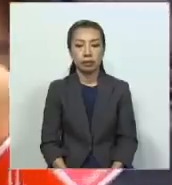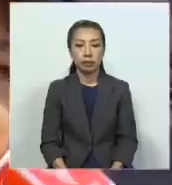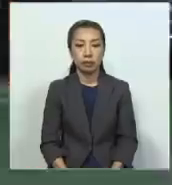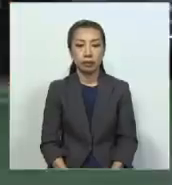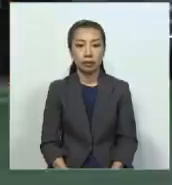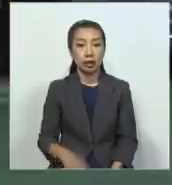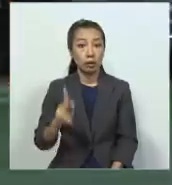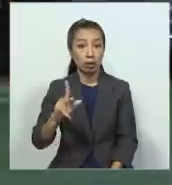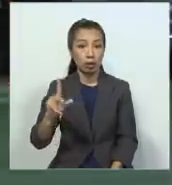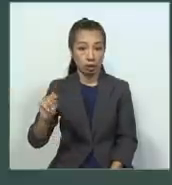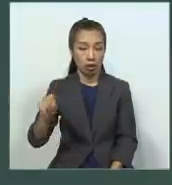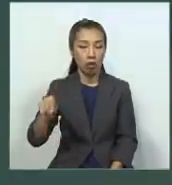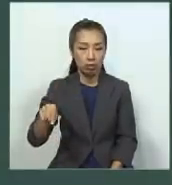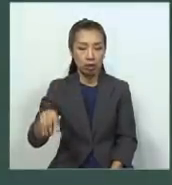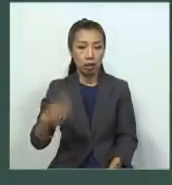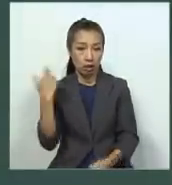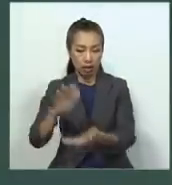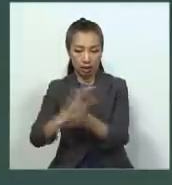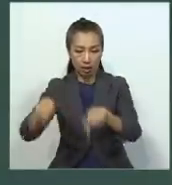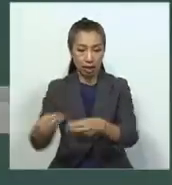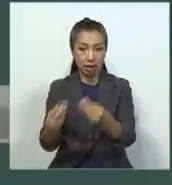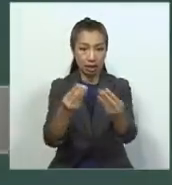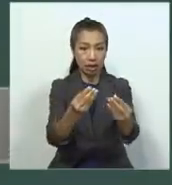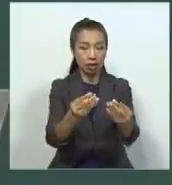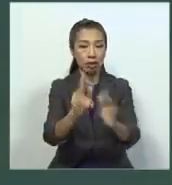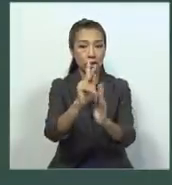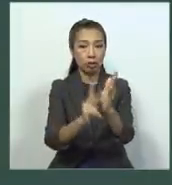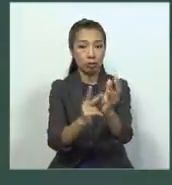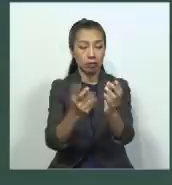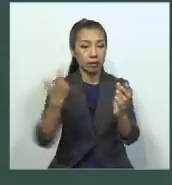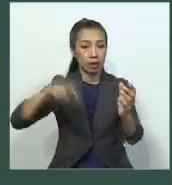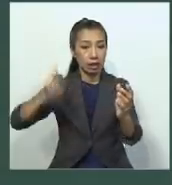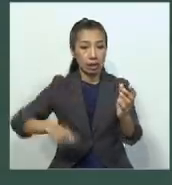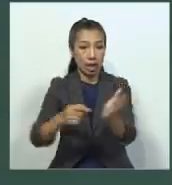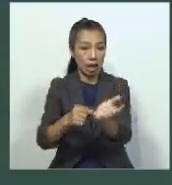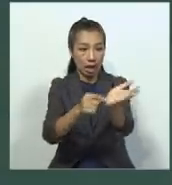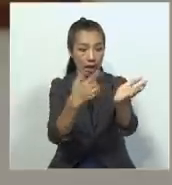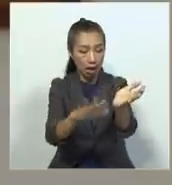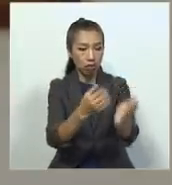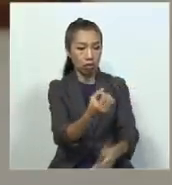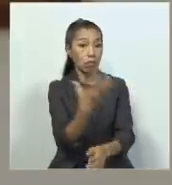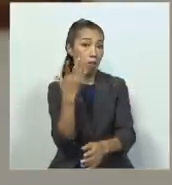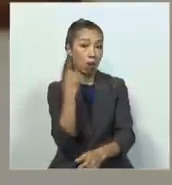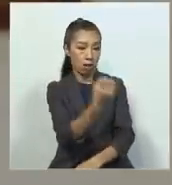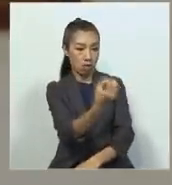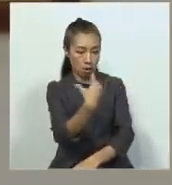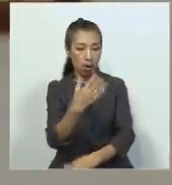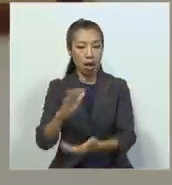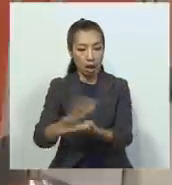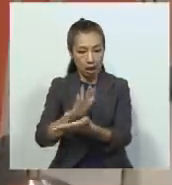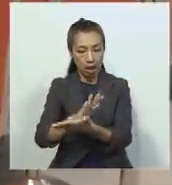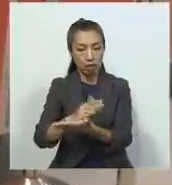กกตนะคะหลังจากที่ศาลรัฐธรรมนูญให้ทำเอกสารชี้แจเพิ่มเติมเมื่อวานนี้ก็มีมติทำคำคัด